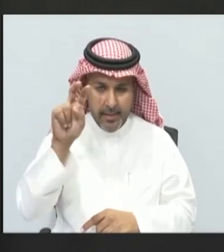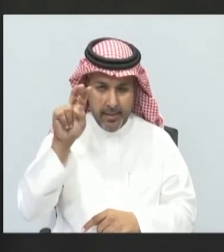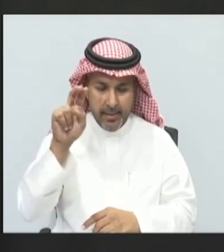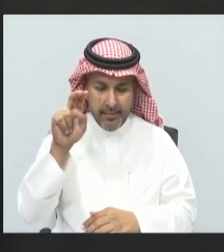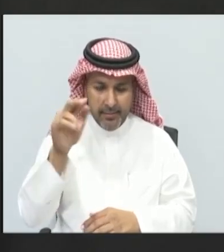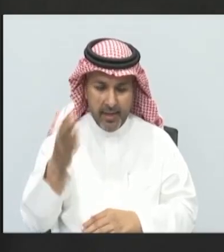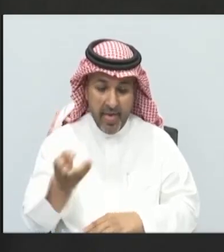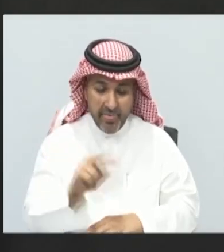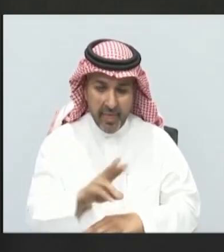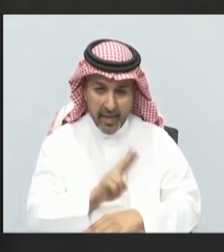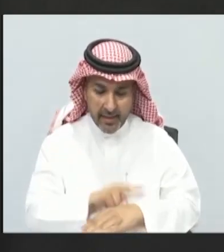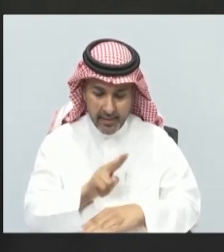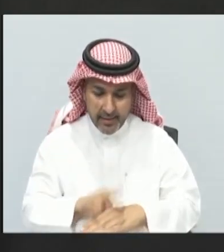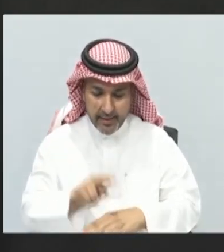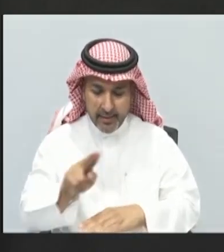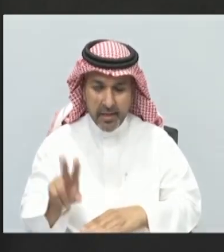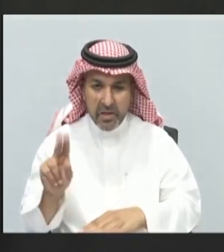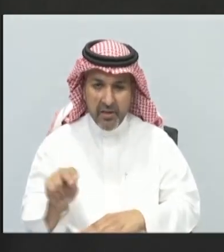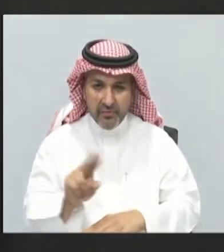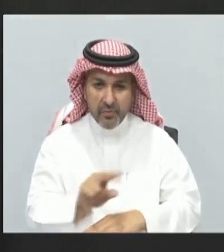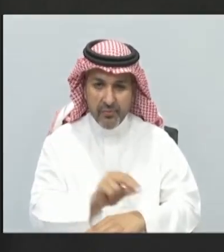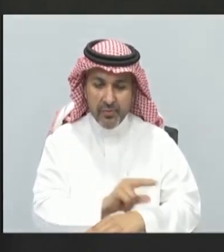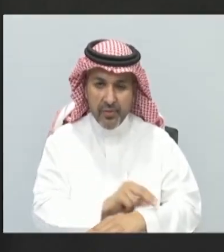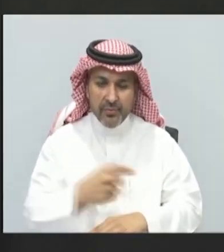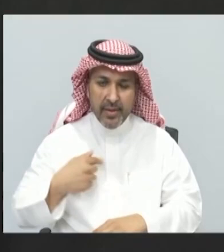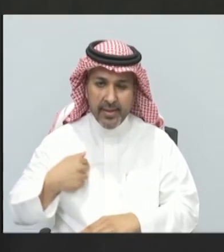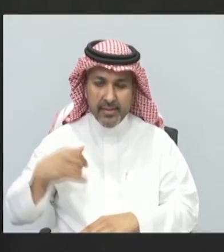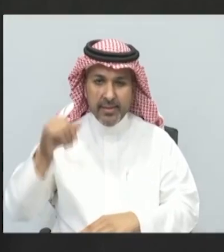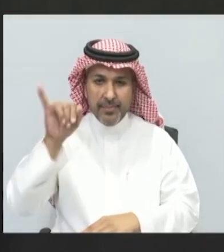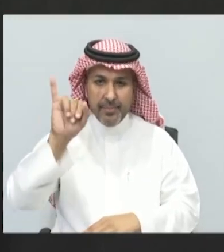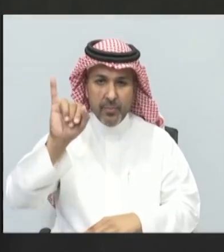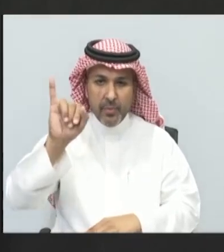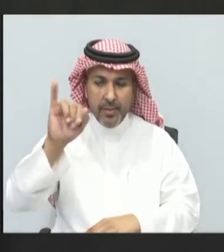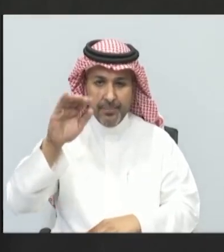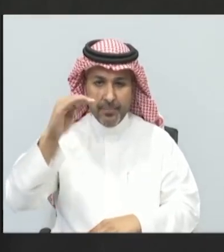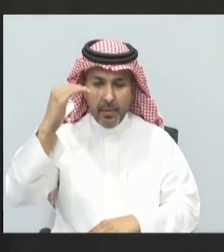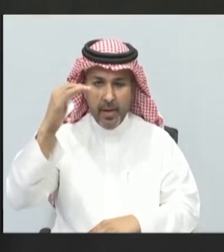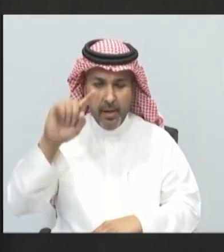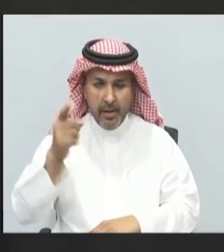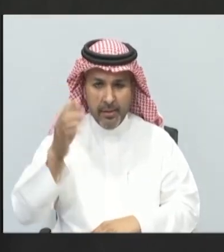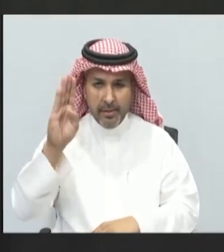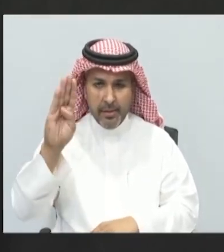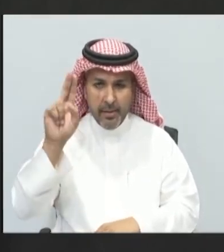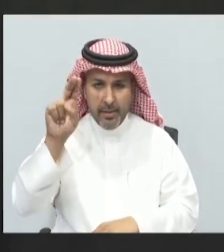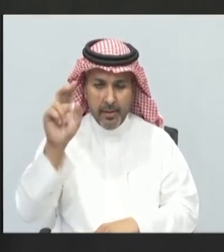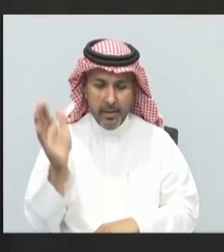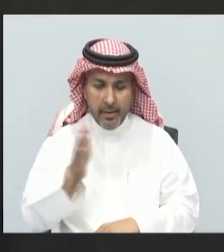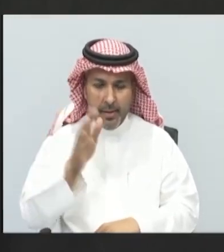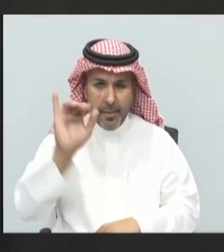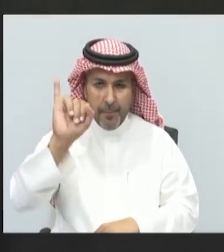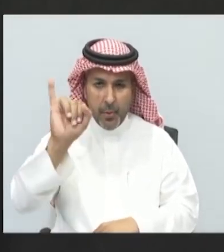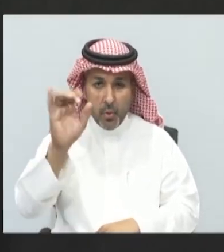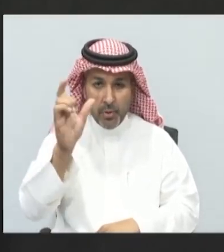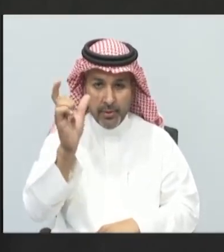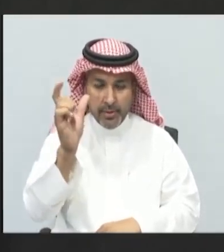اكملها من عظمه الله انها متسارعه يعني السنه في الوقت الحالي ليست كسنه قبل العشر سنين اصبحت السنه